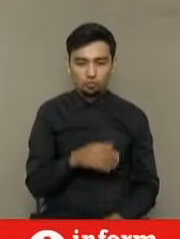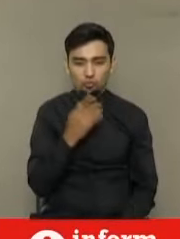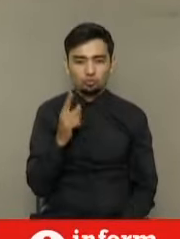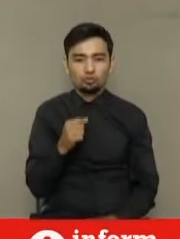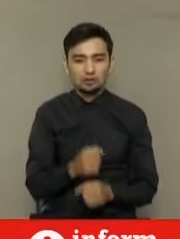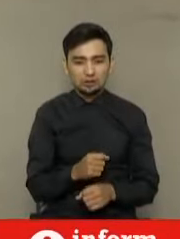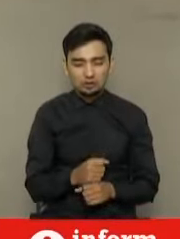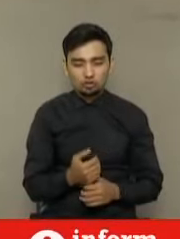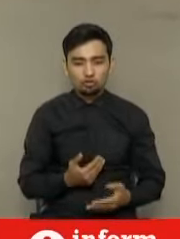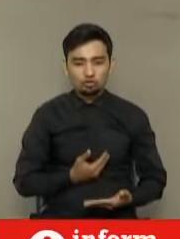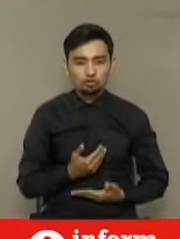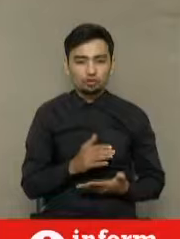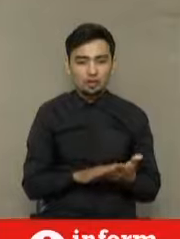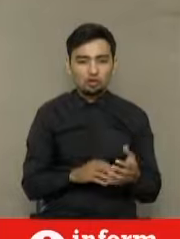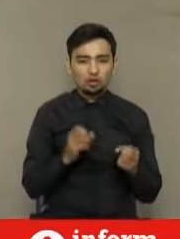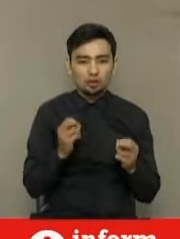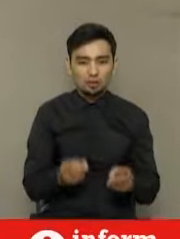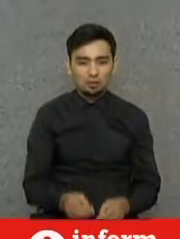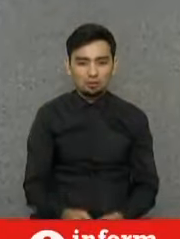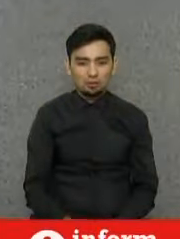Қалай өмір сүруге болады? Айтып отыр.